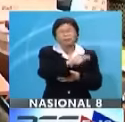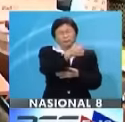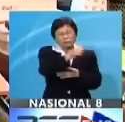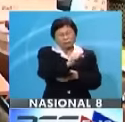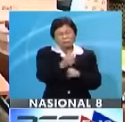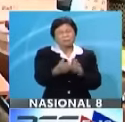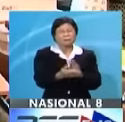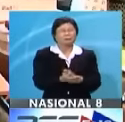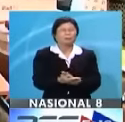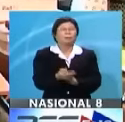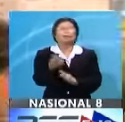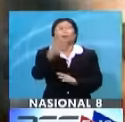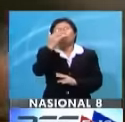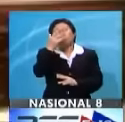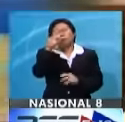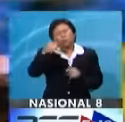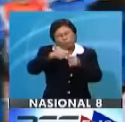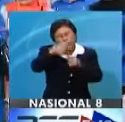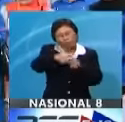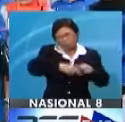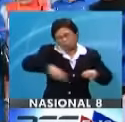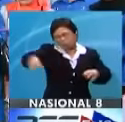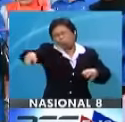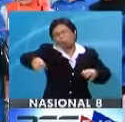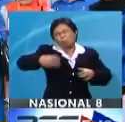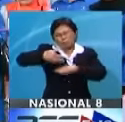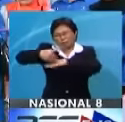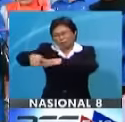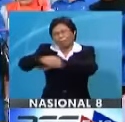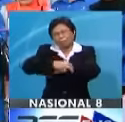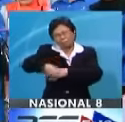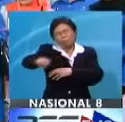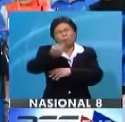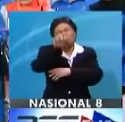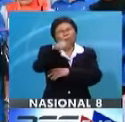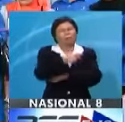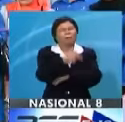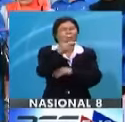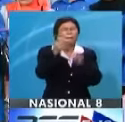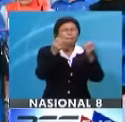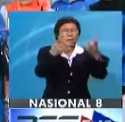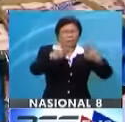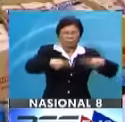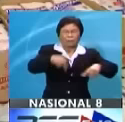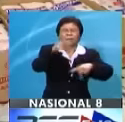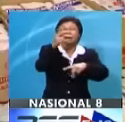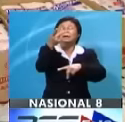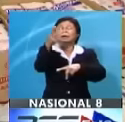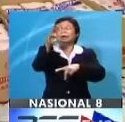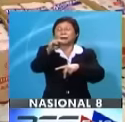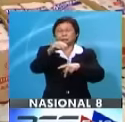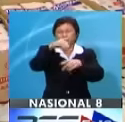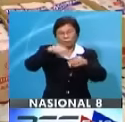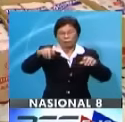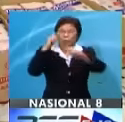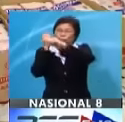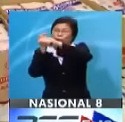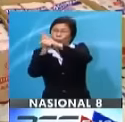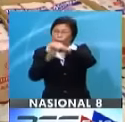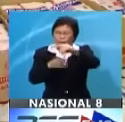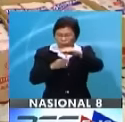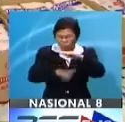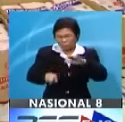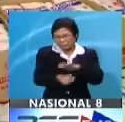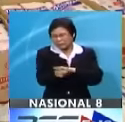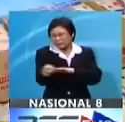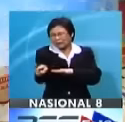tetapi kos pengangkutan. Lebih banyak kedai krim dibangunkan di kawasan pedalaman mulai Februari